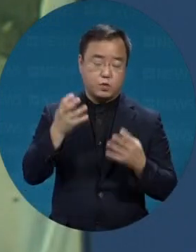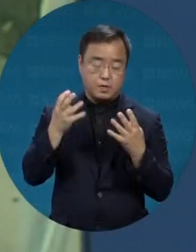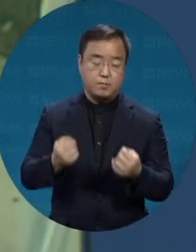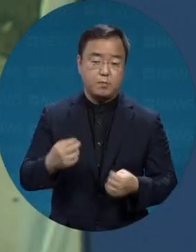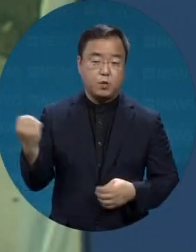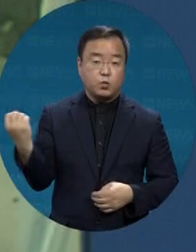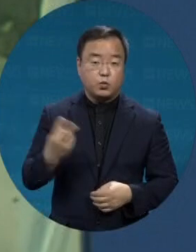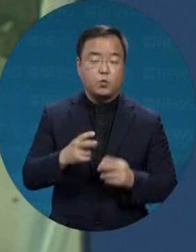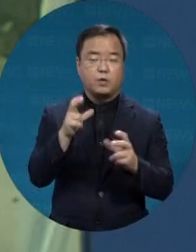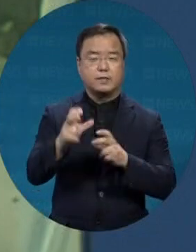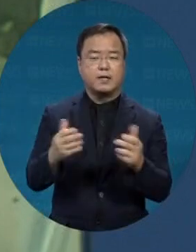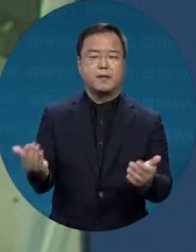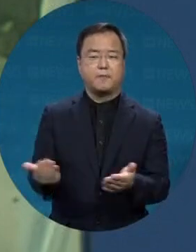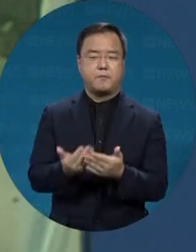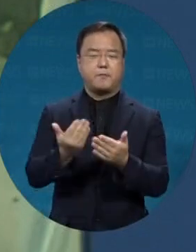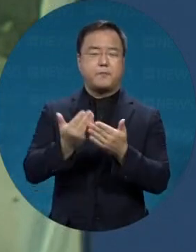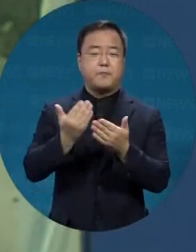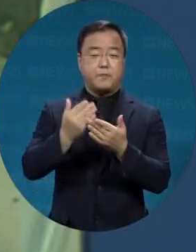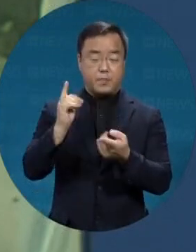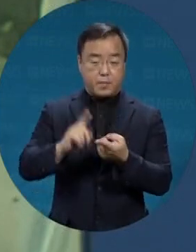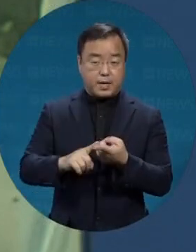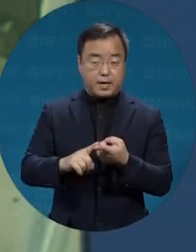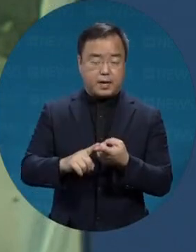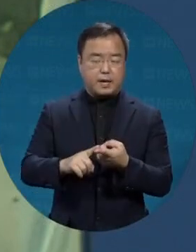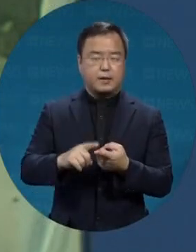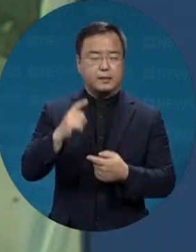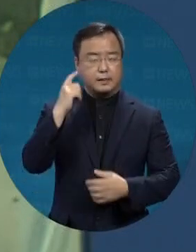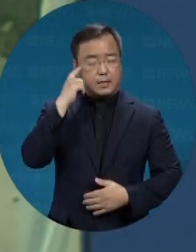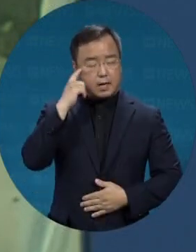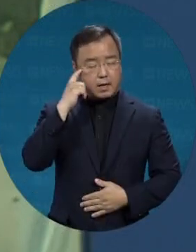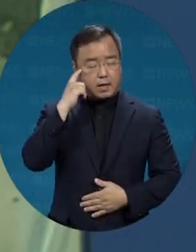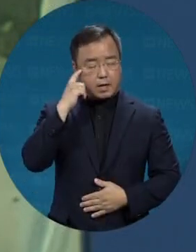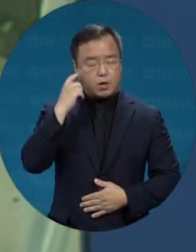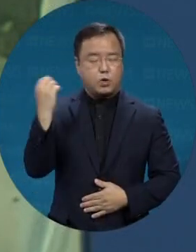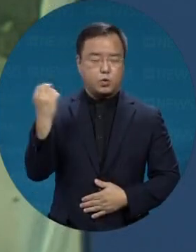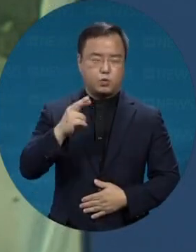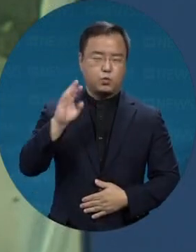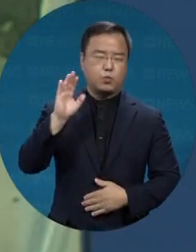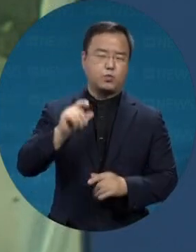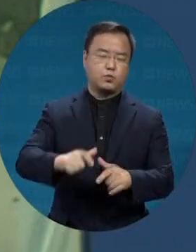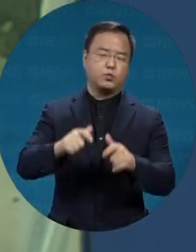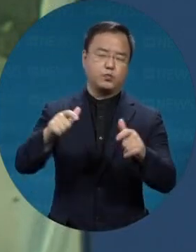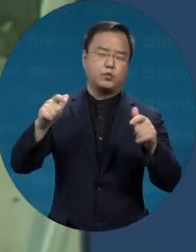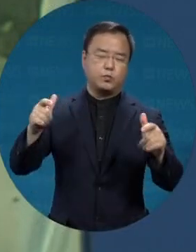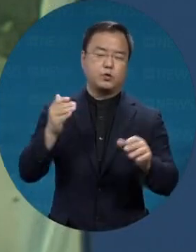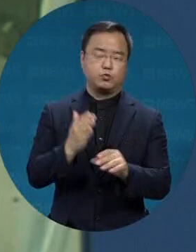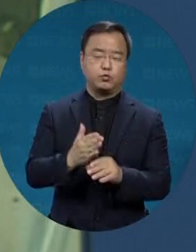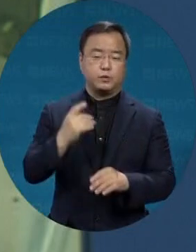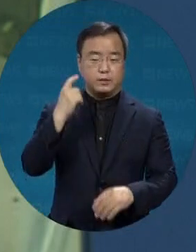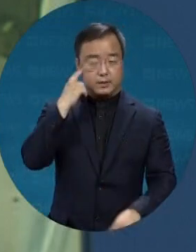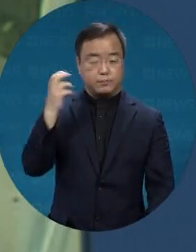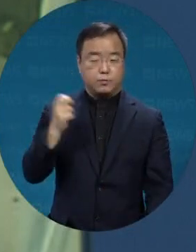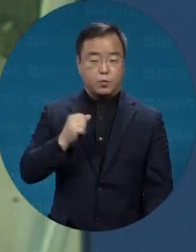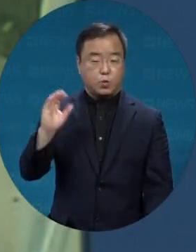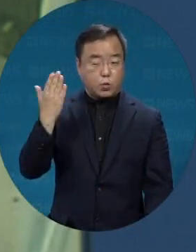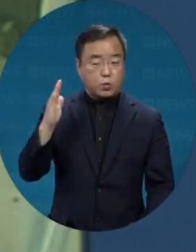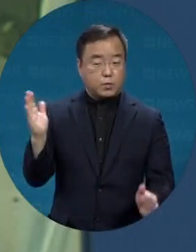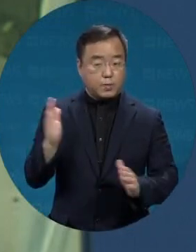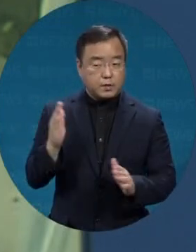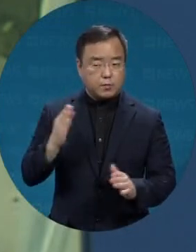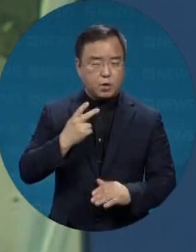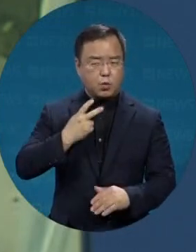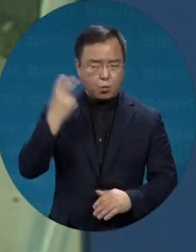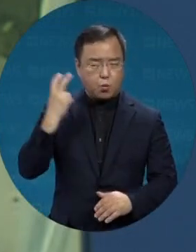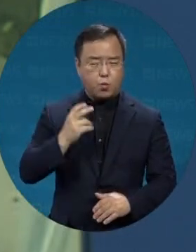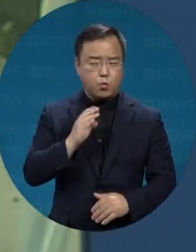그런 산업발전을 이제 바라보고 이렇게 늘어나는 것이 아닌가라는 생각이 듭니다 요즘 학생들이 굉장히 또